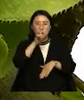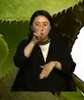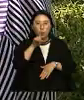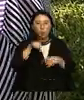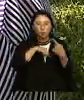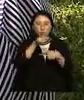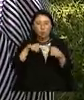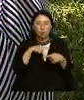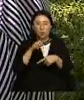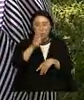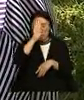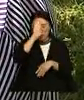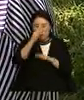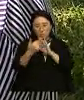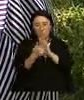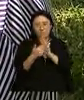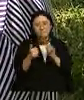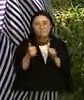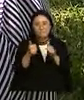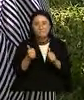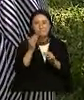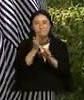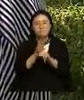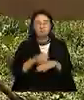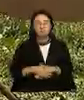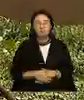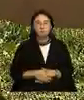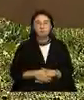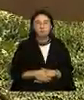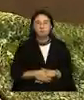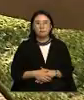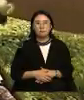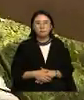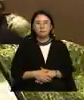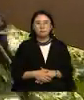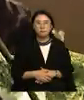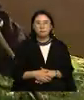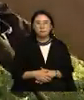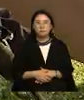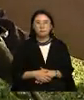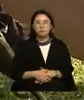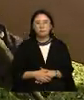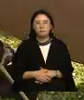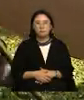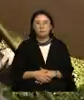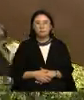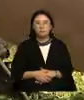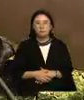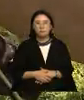제온 형 등으로 화상 병 예방에 힘을 쏟고 있습니다 딜 i've 소울 긍게 케이블 팀이 이양 재정 입니다